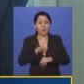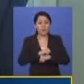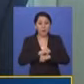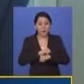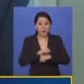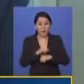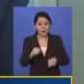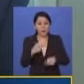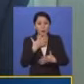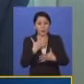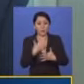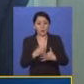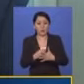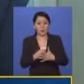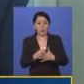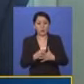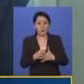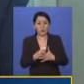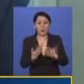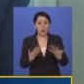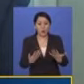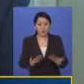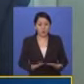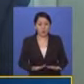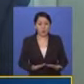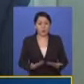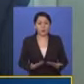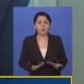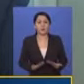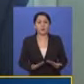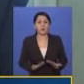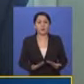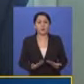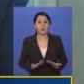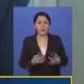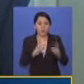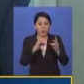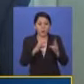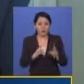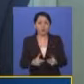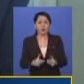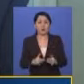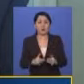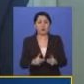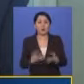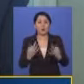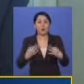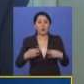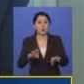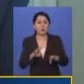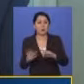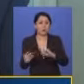батырларымыз өздерінің өмірлерін құрбан етті, жастық шақтарын қиды. Осы тәуелсіздік үшін